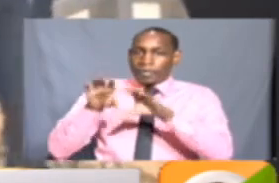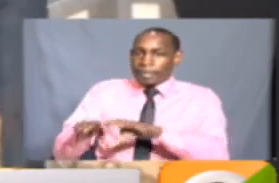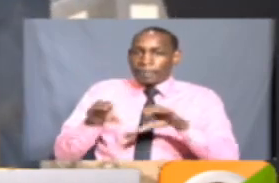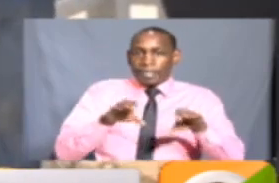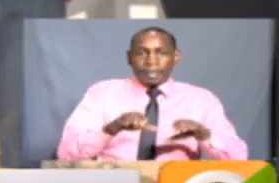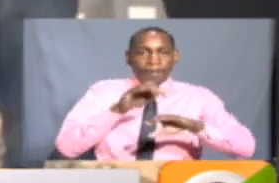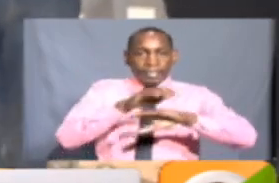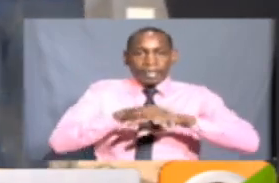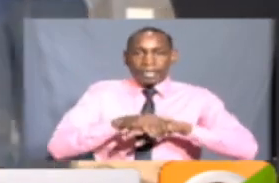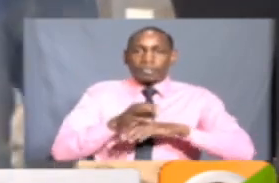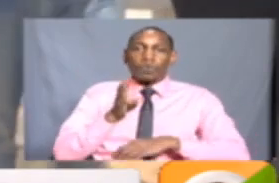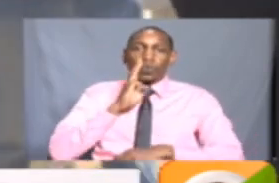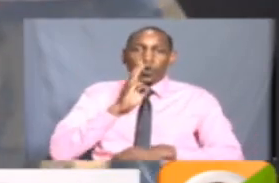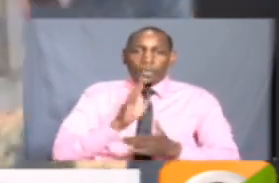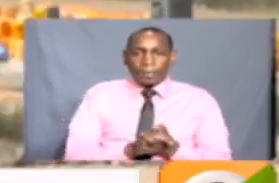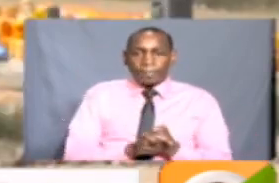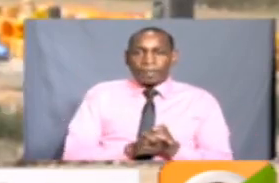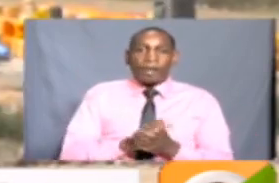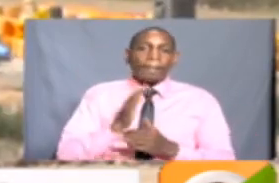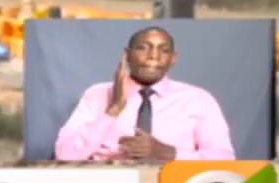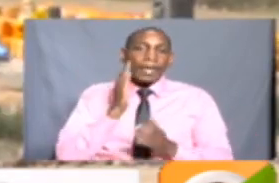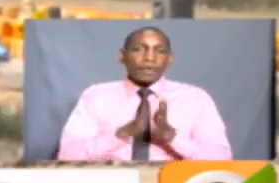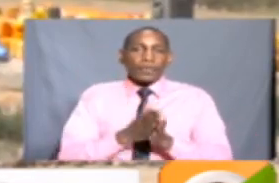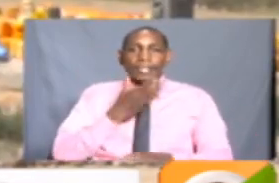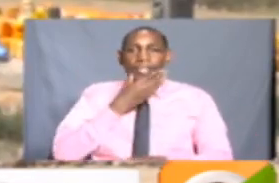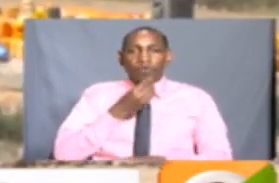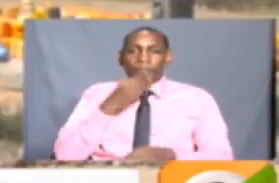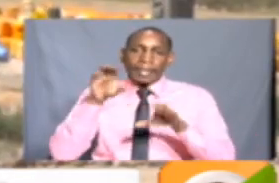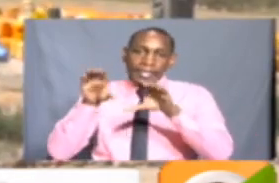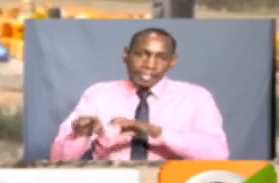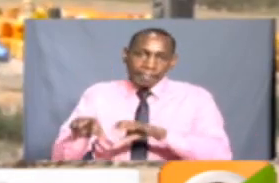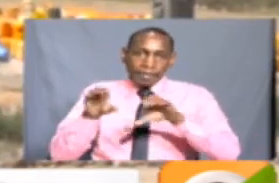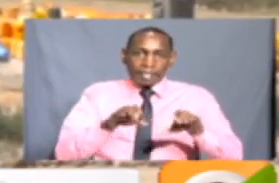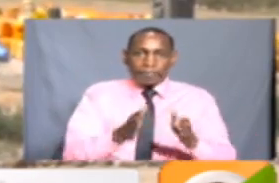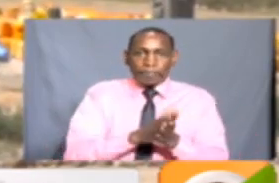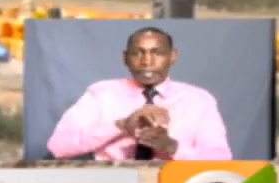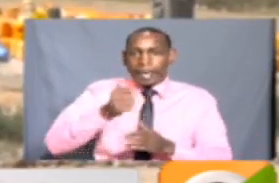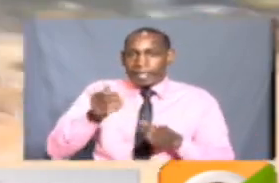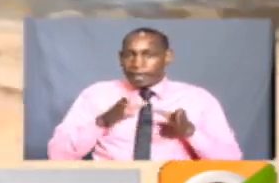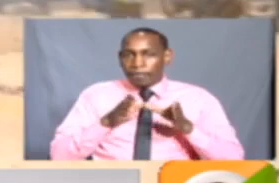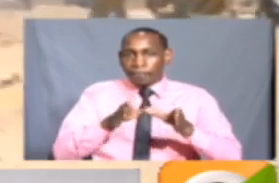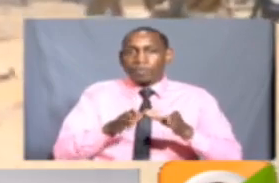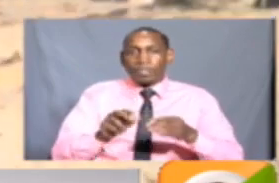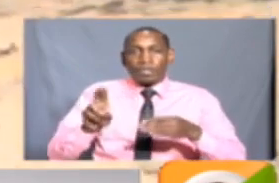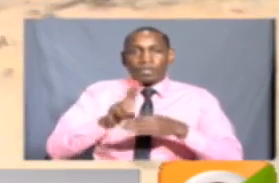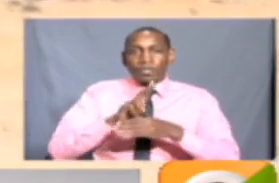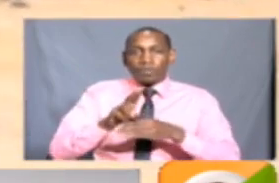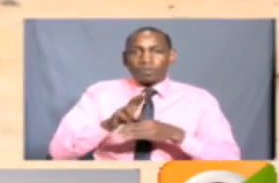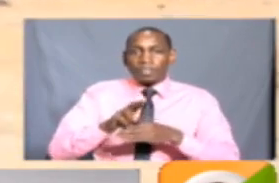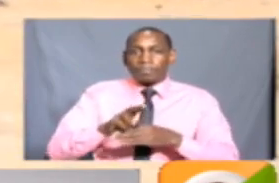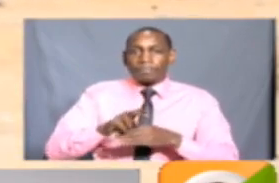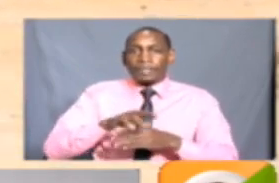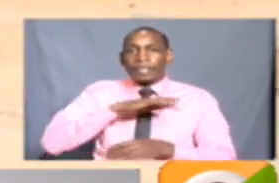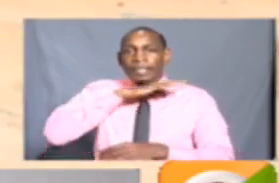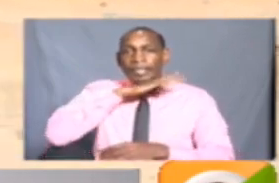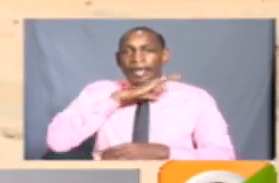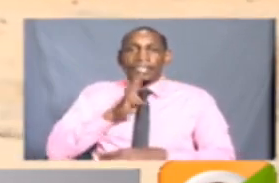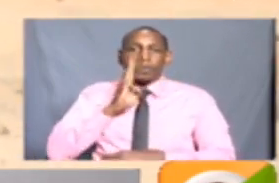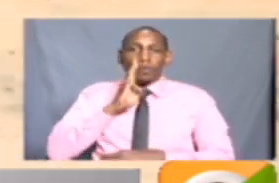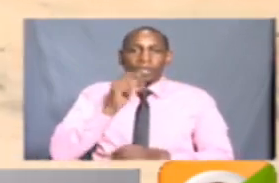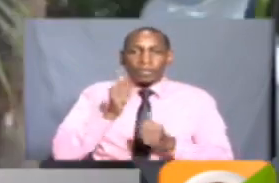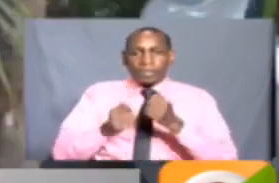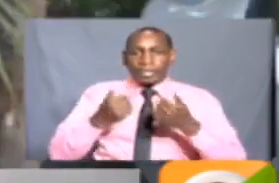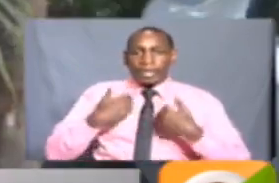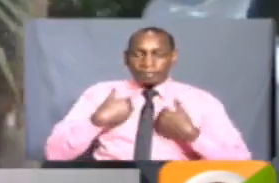hii muhimu. Wake kwa waume wakisalia kuhangaika huku wengine wakilazimika kutumia maji ya visima ambayo yana